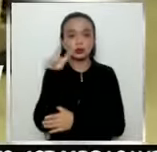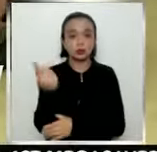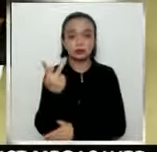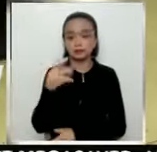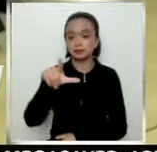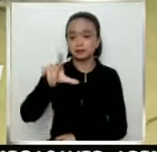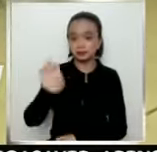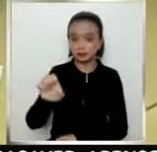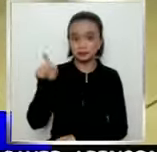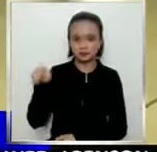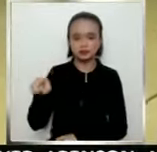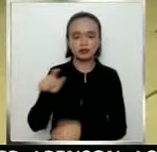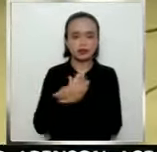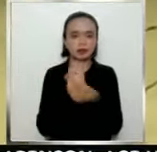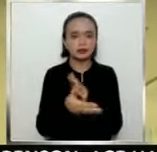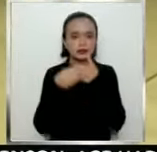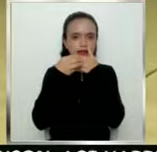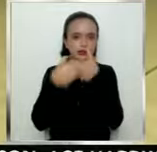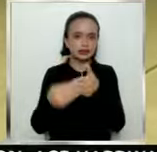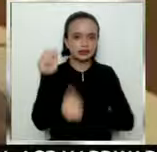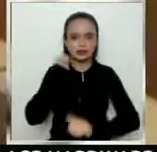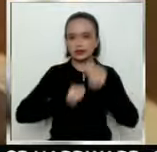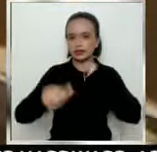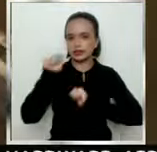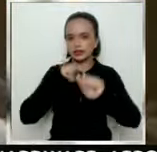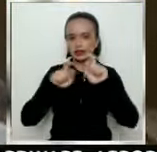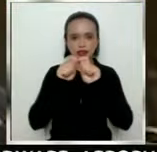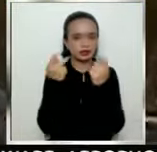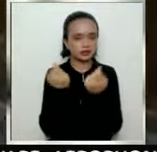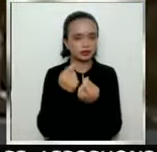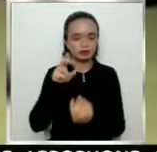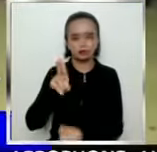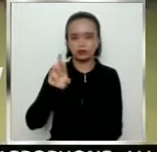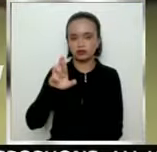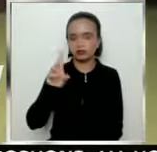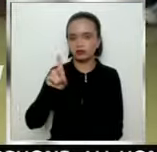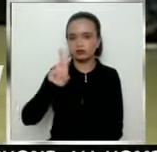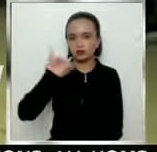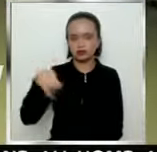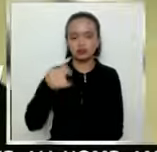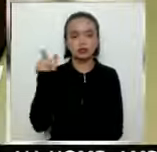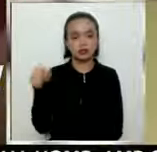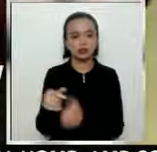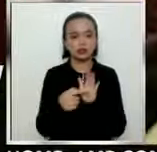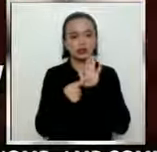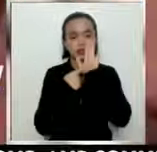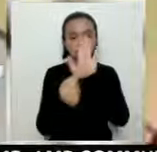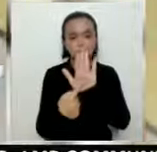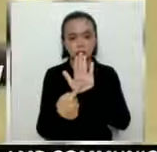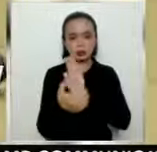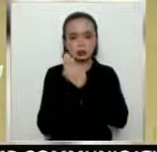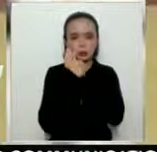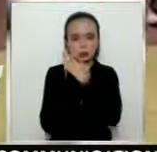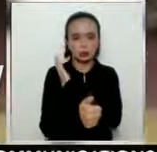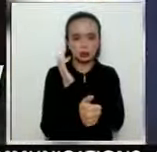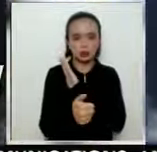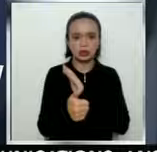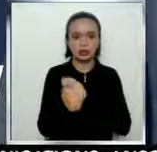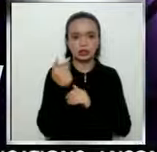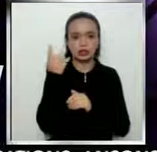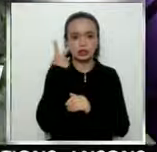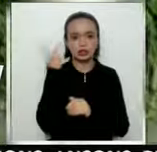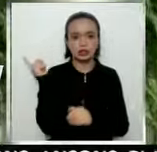sa mga mangunguna sa Team Orduha, nagpakita na rin ng moves sa bakbakan ng Team Bounty